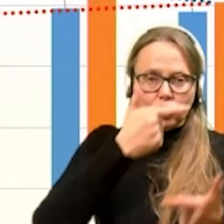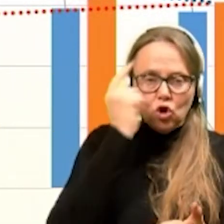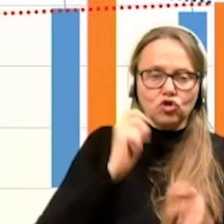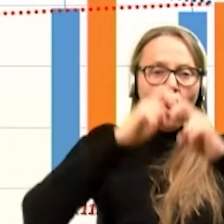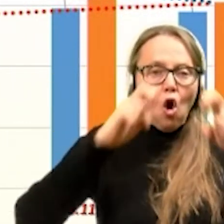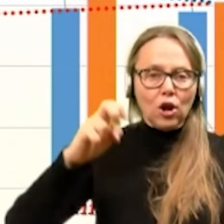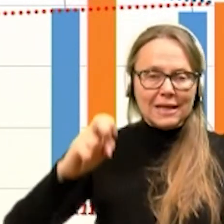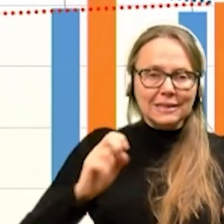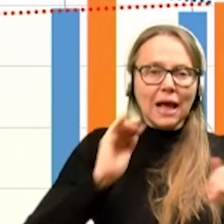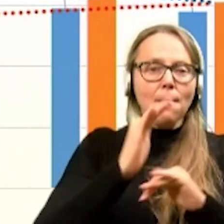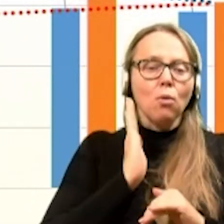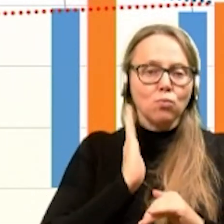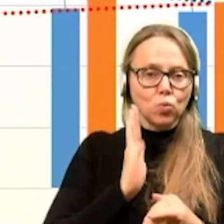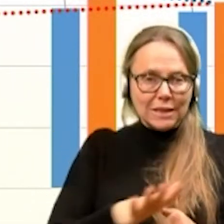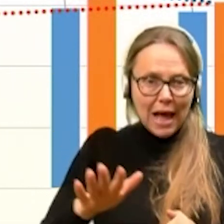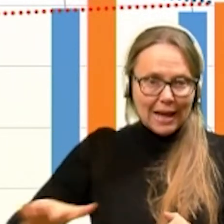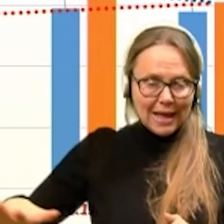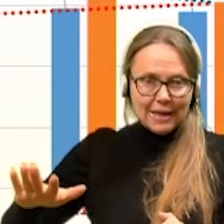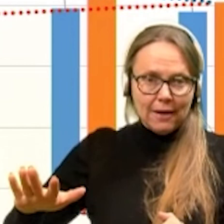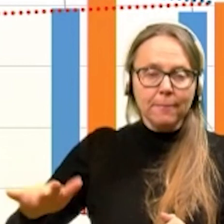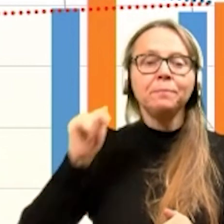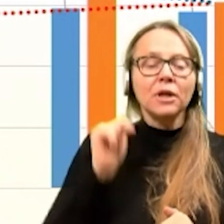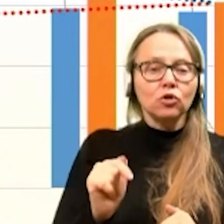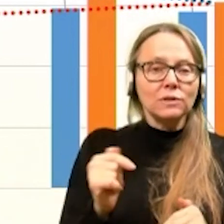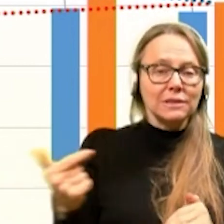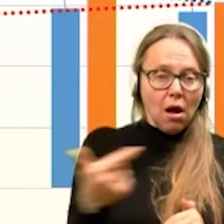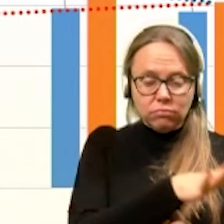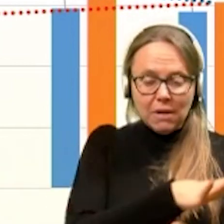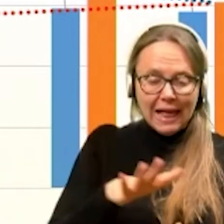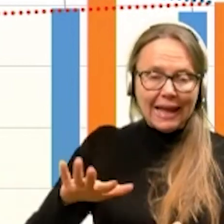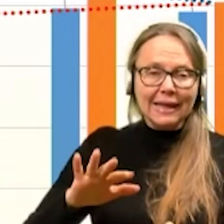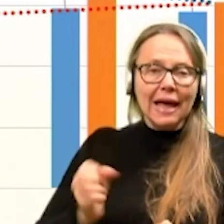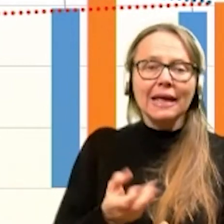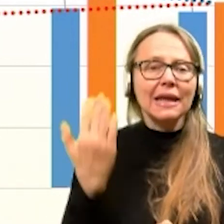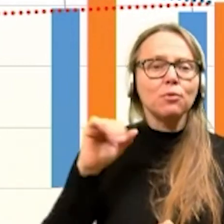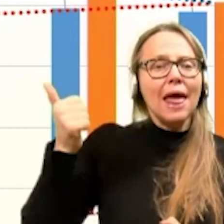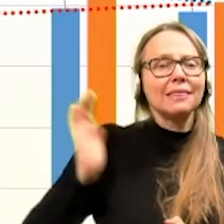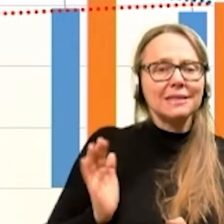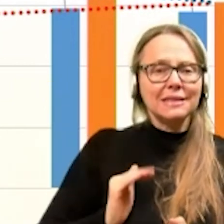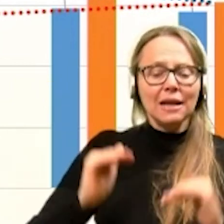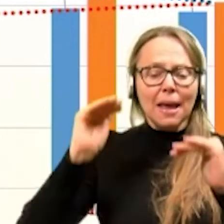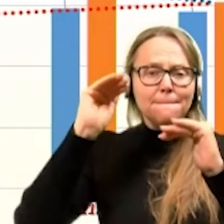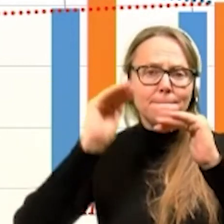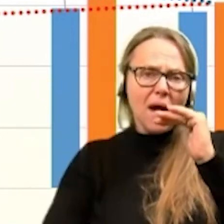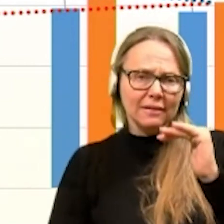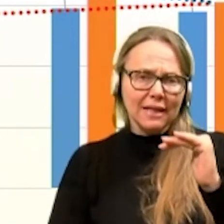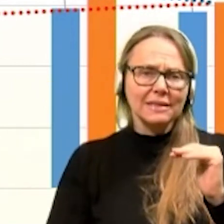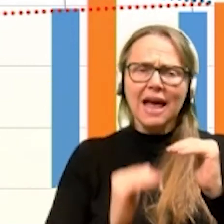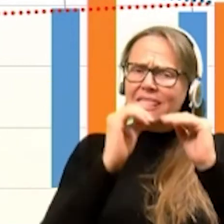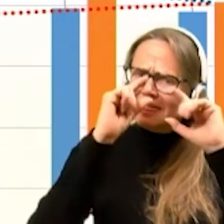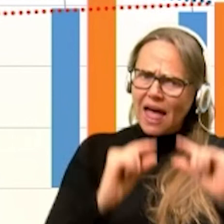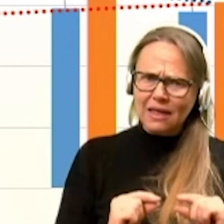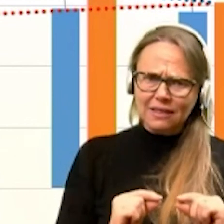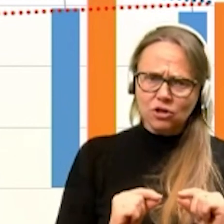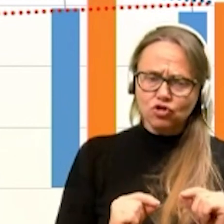in Pomurski regiji. To sta regiji, kjer je bil na eni strani padec najnižji, rast pa